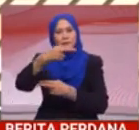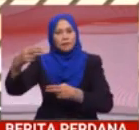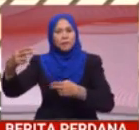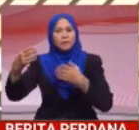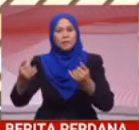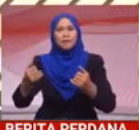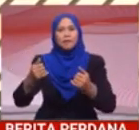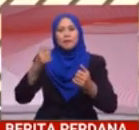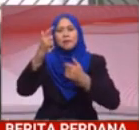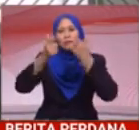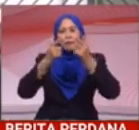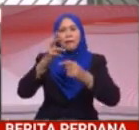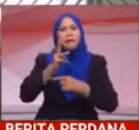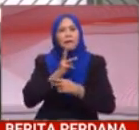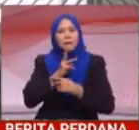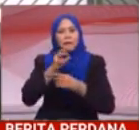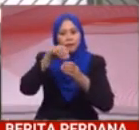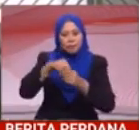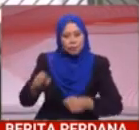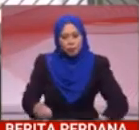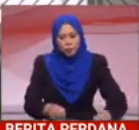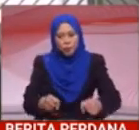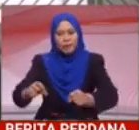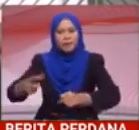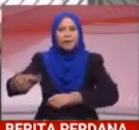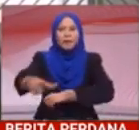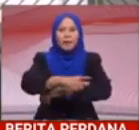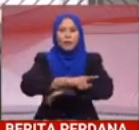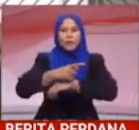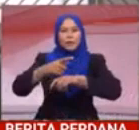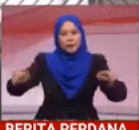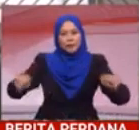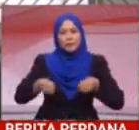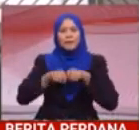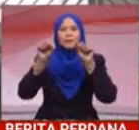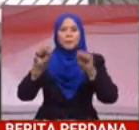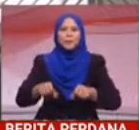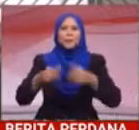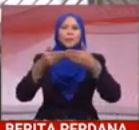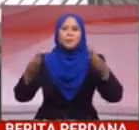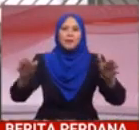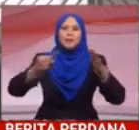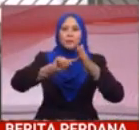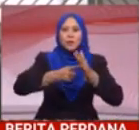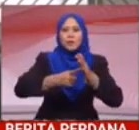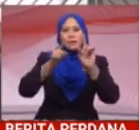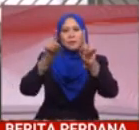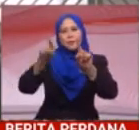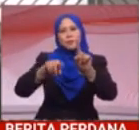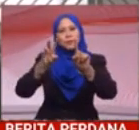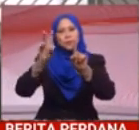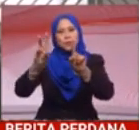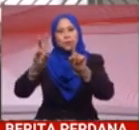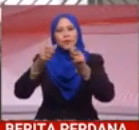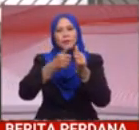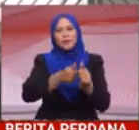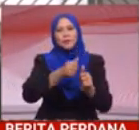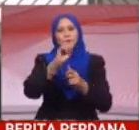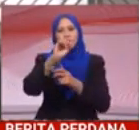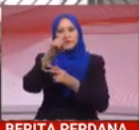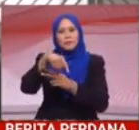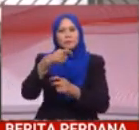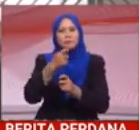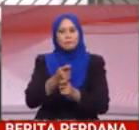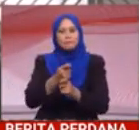dan peluncuran ae sama ada di sungai laut dan Tasik dibendakan beroperasi semula Bermuda setuju like dengan SOP